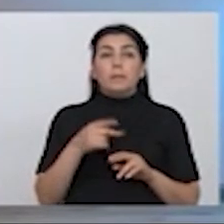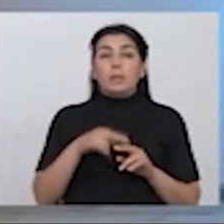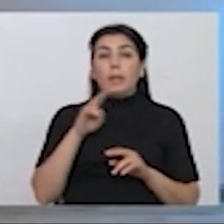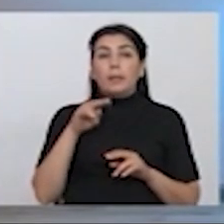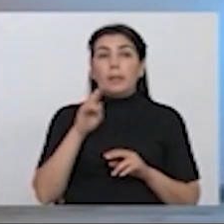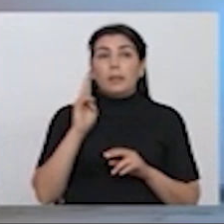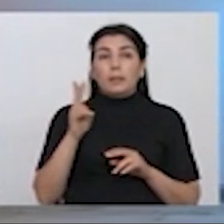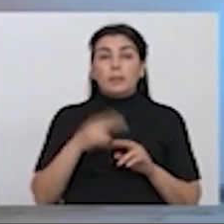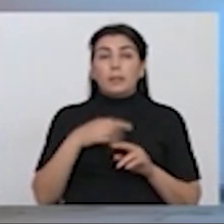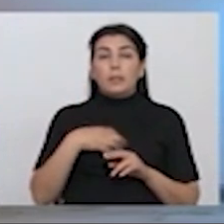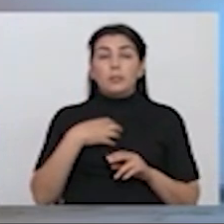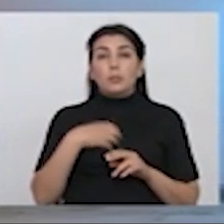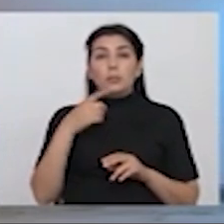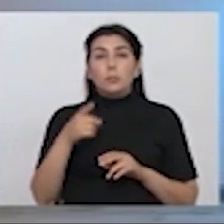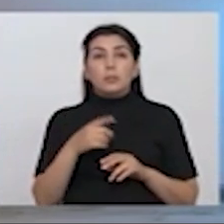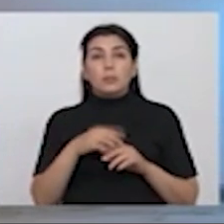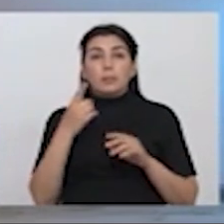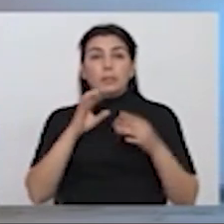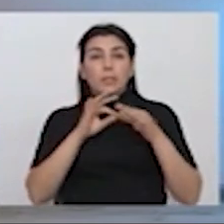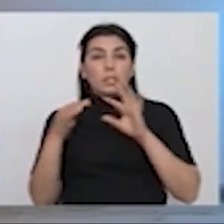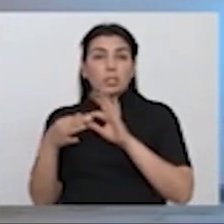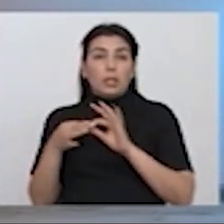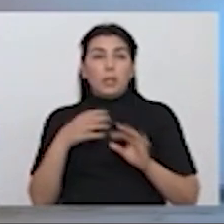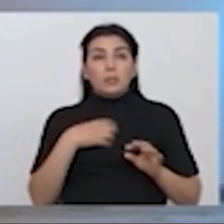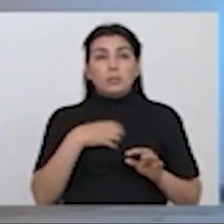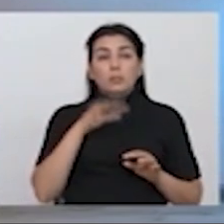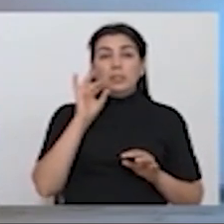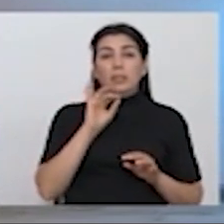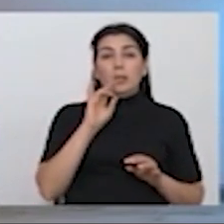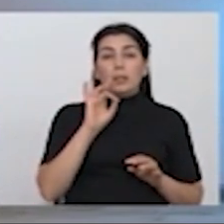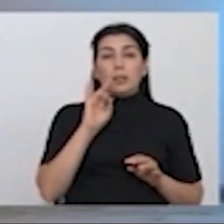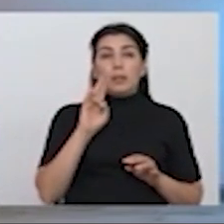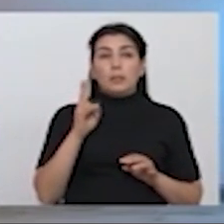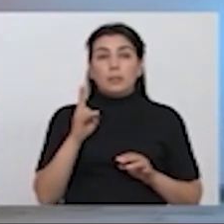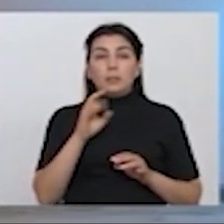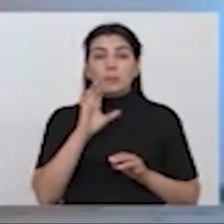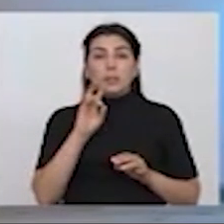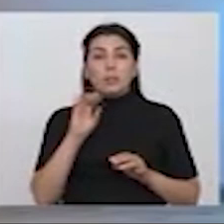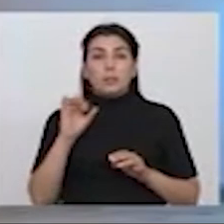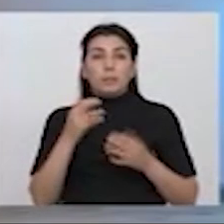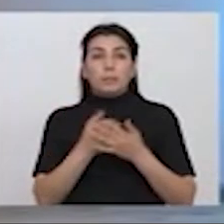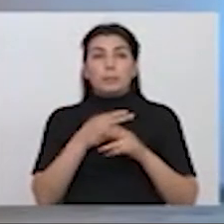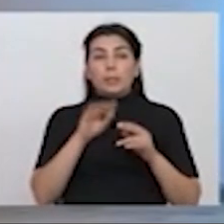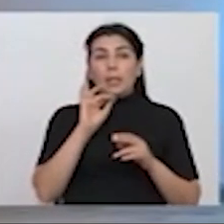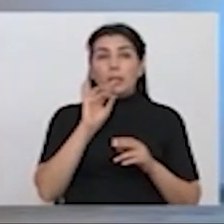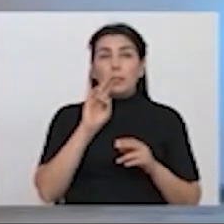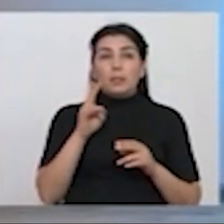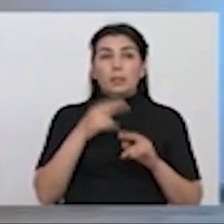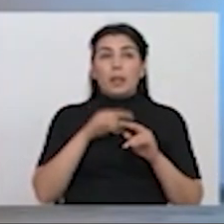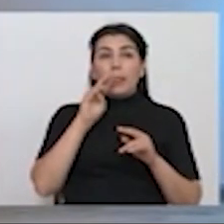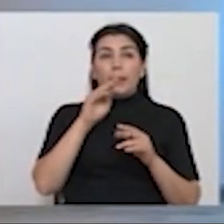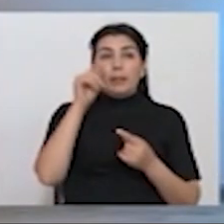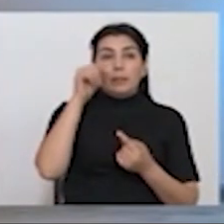DNK asosida, DNKning bir zanjiri asosida iRNKni sintezlab olamiz. iRNKda T